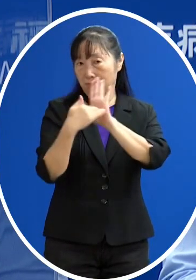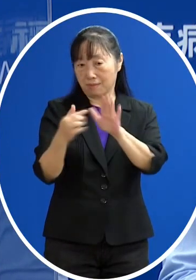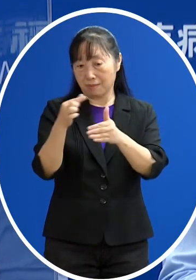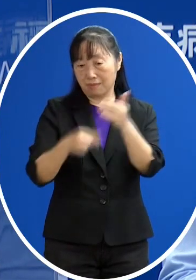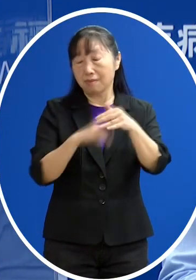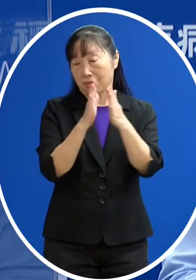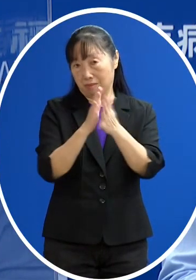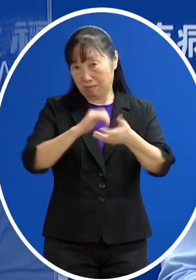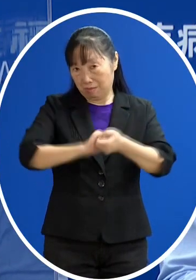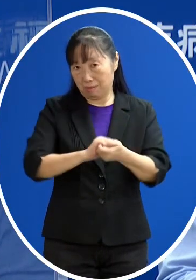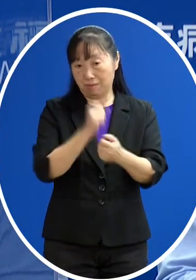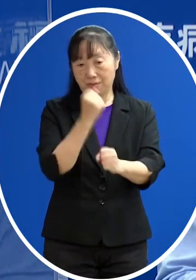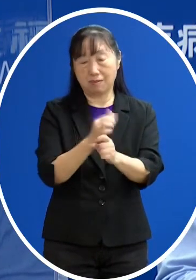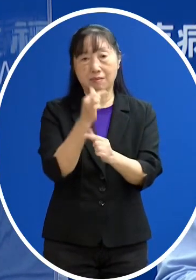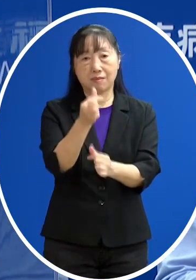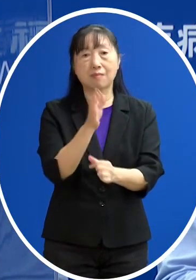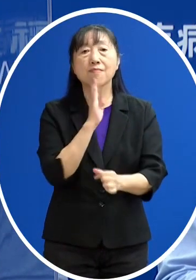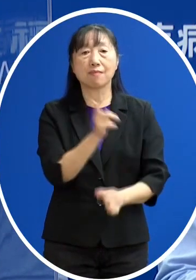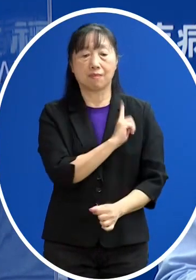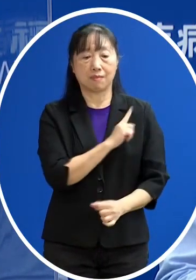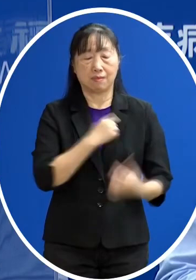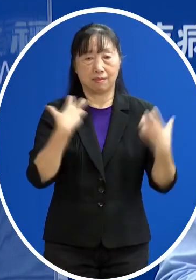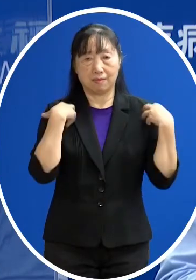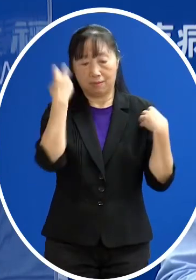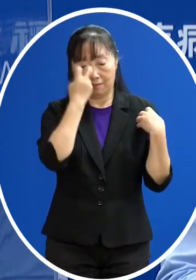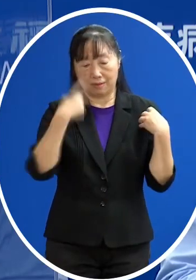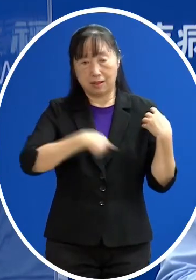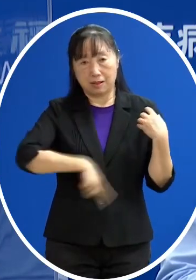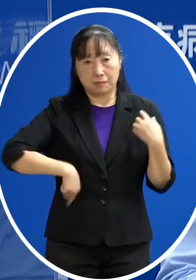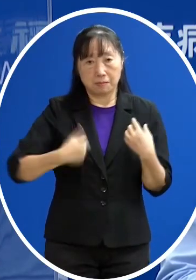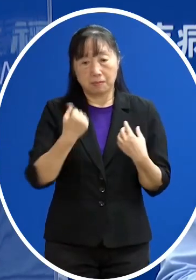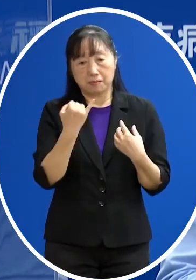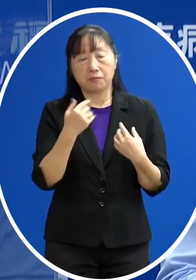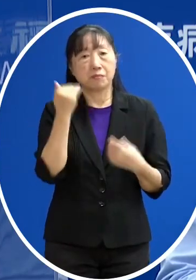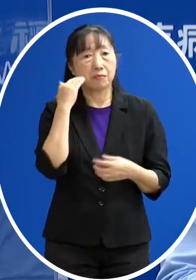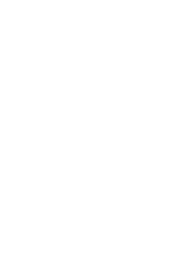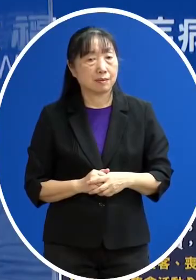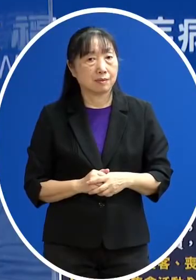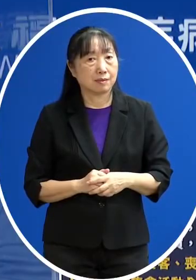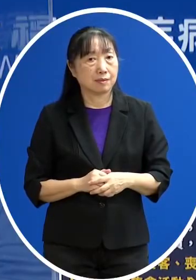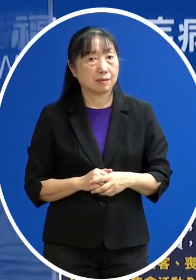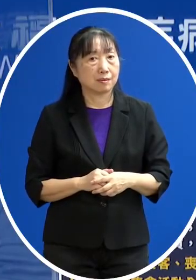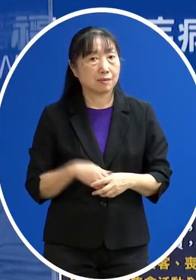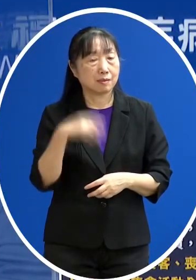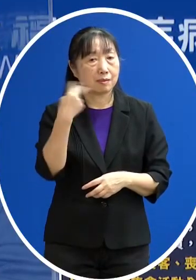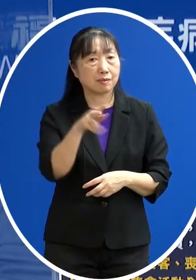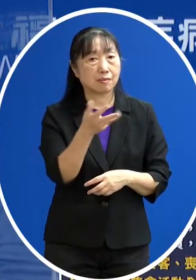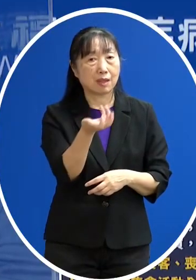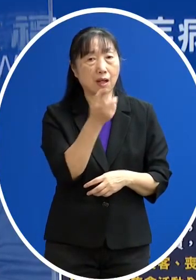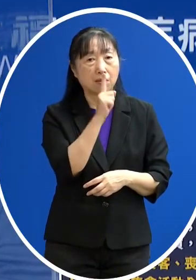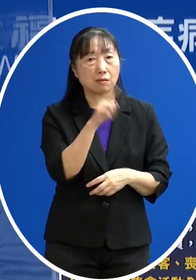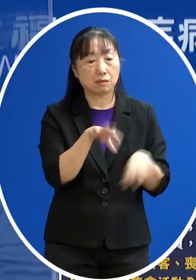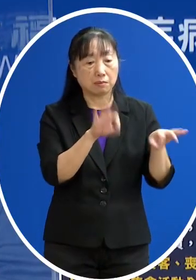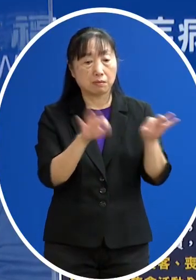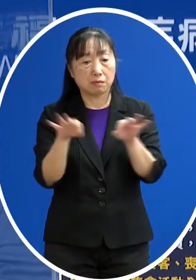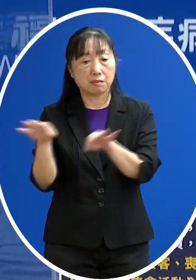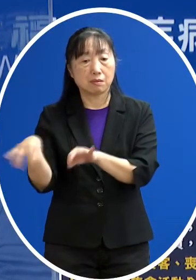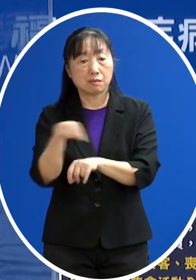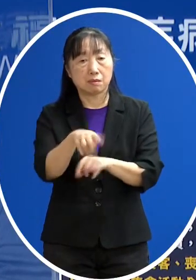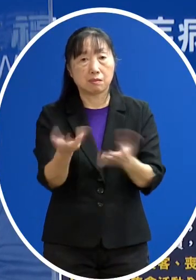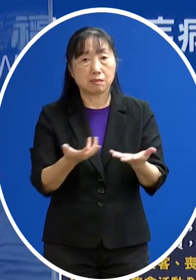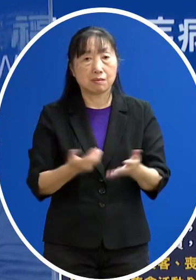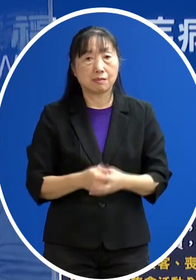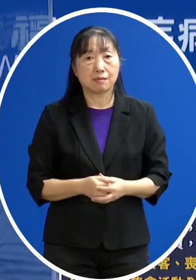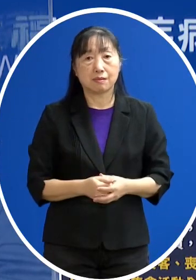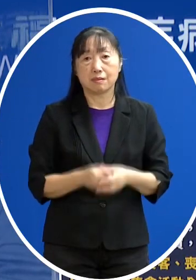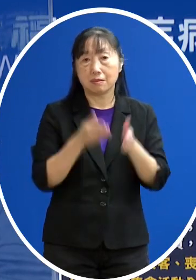施哈。那自我健康侦测哈，有症状应该要就医。一言再言这事情哈。那在